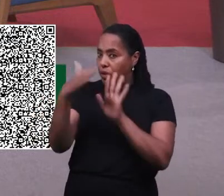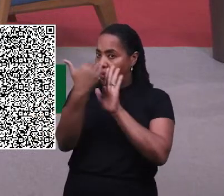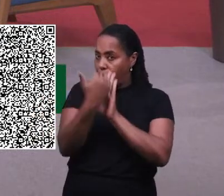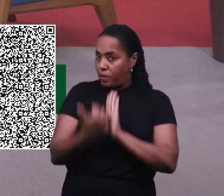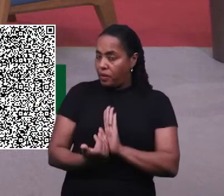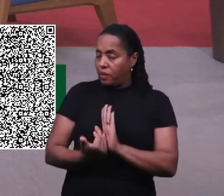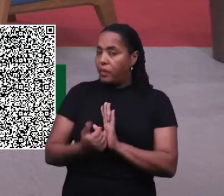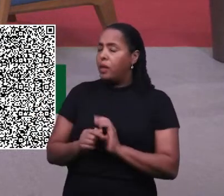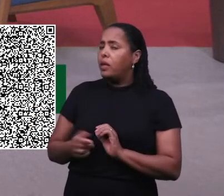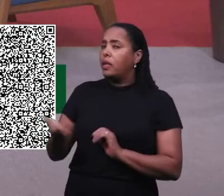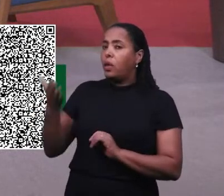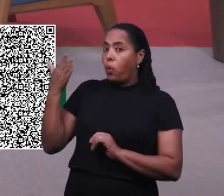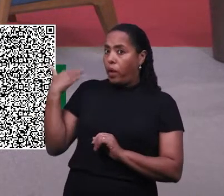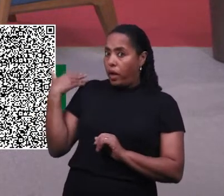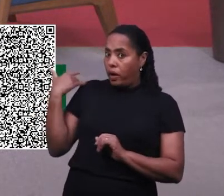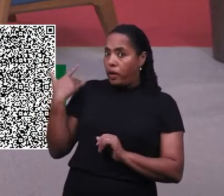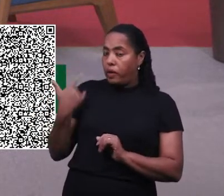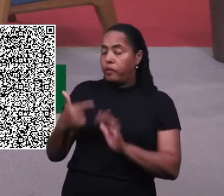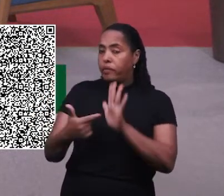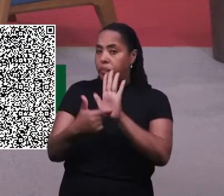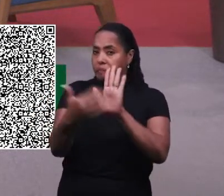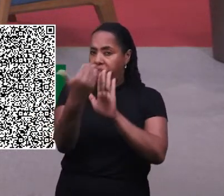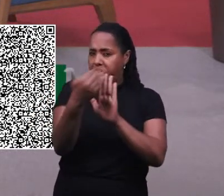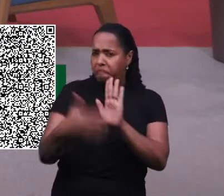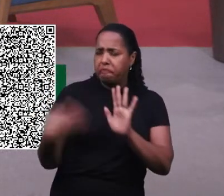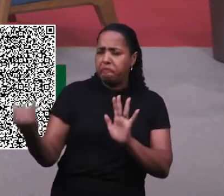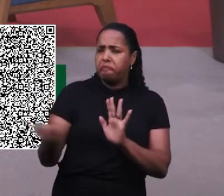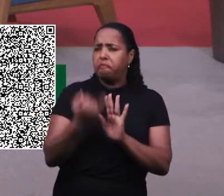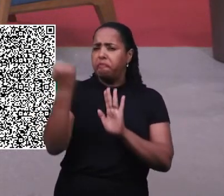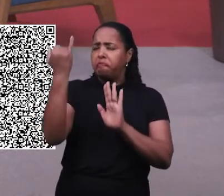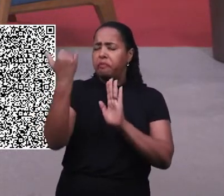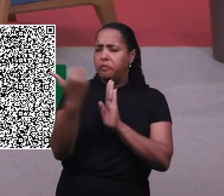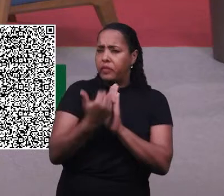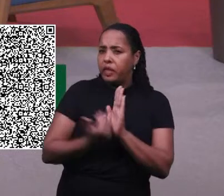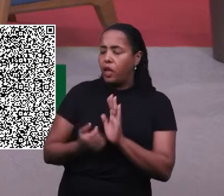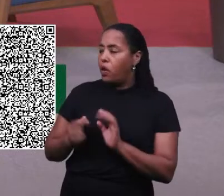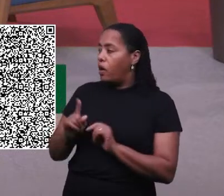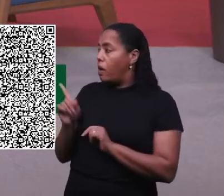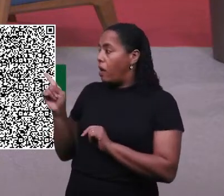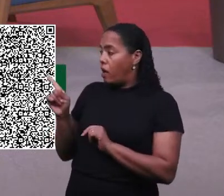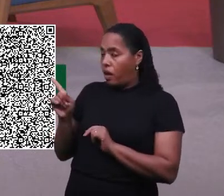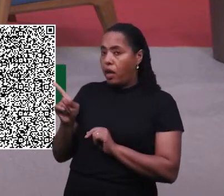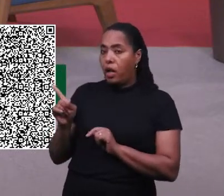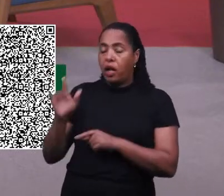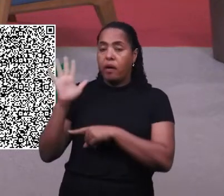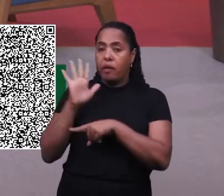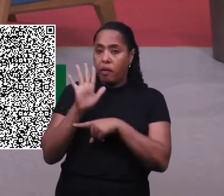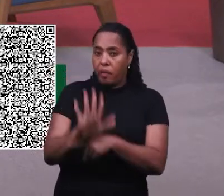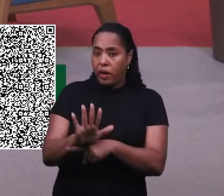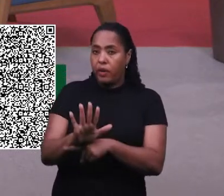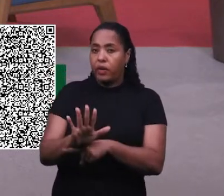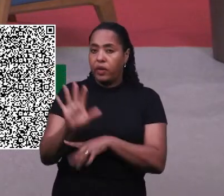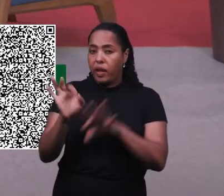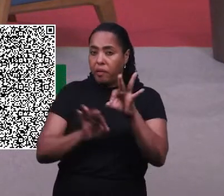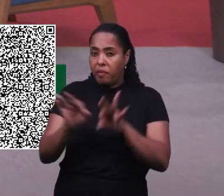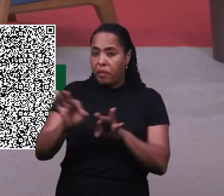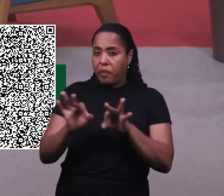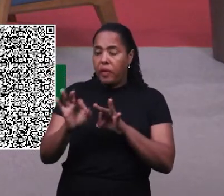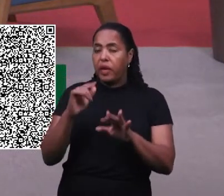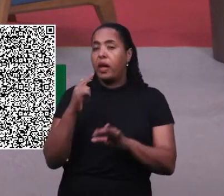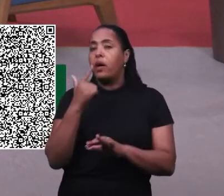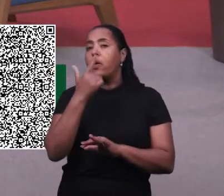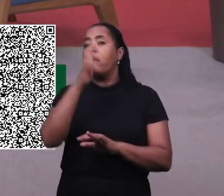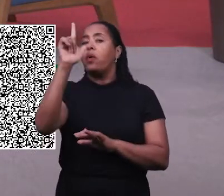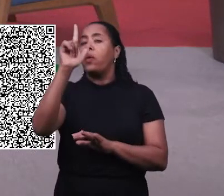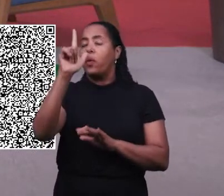différent de celui que nous avons montré au début. Parce que l'autre est pour parler sur la programmation, l'importance de la programmation. Celui-ci, c'est afin que vous puissiez